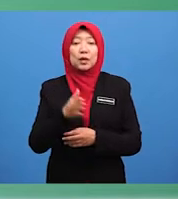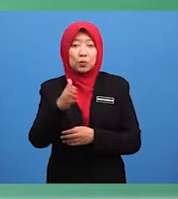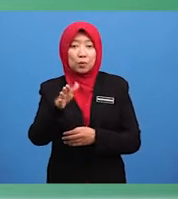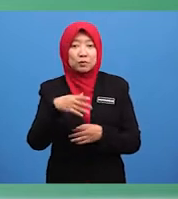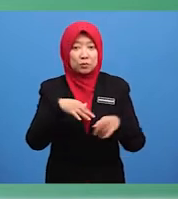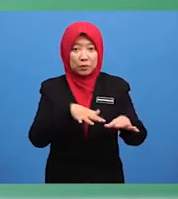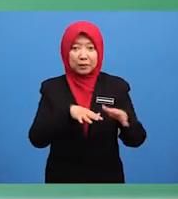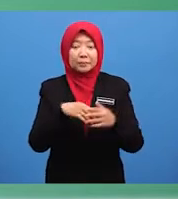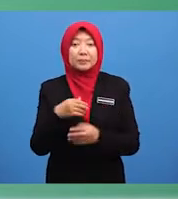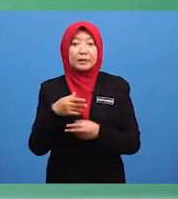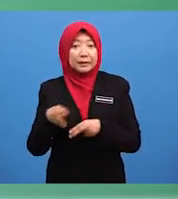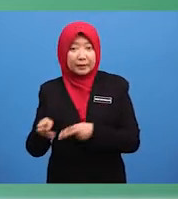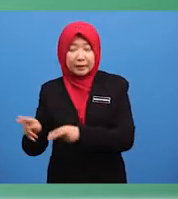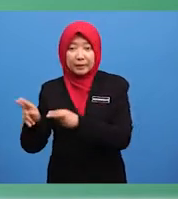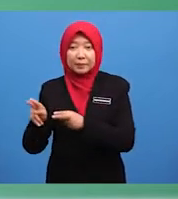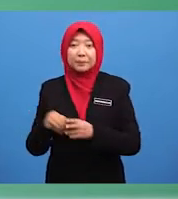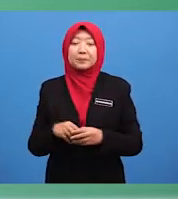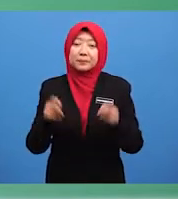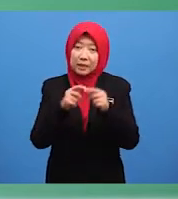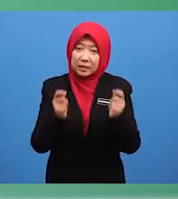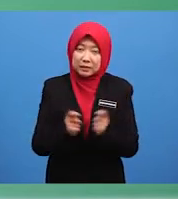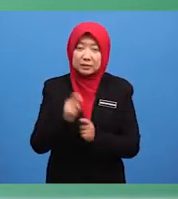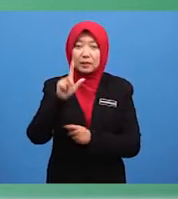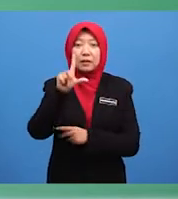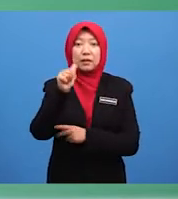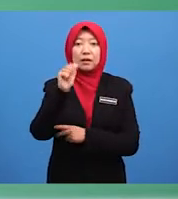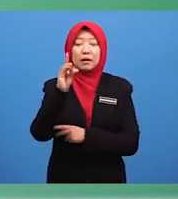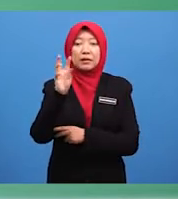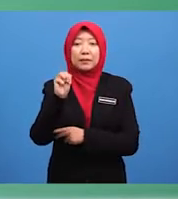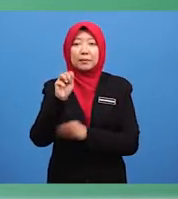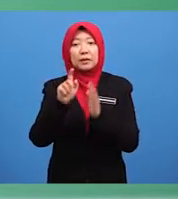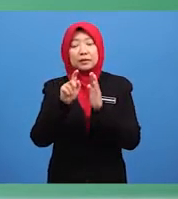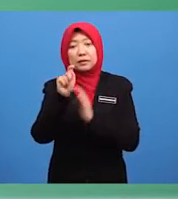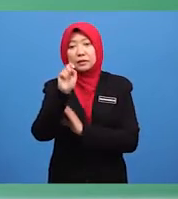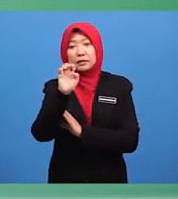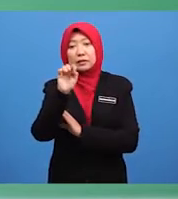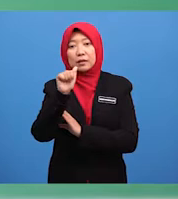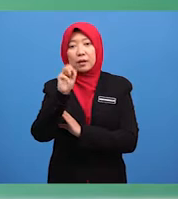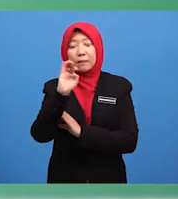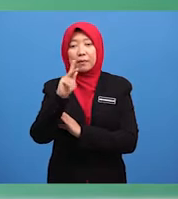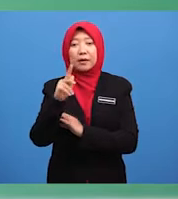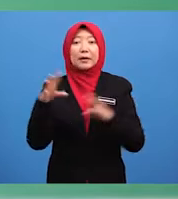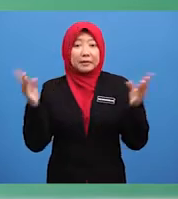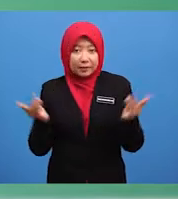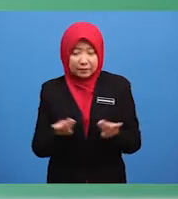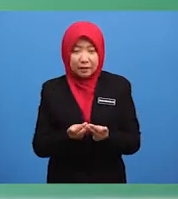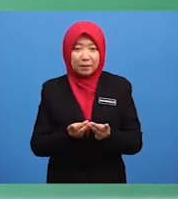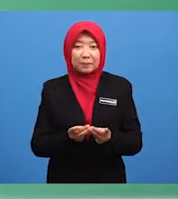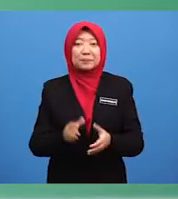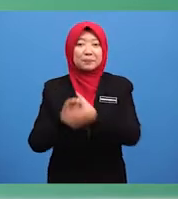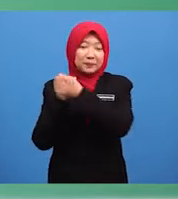hilir, tasik ladang, tertambak dan delta.